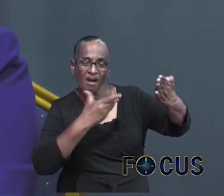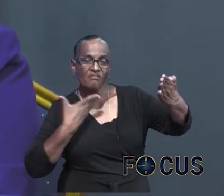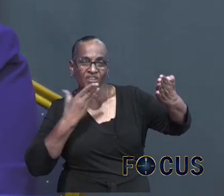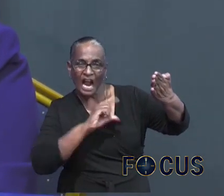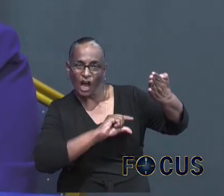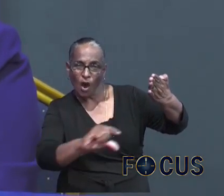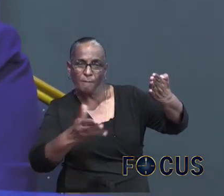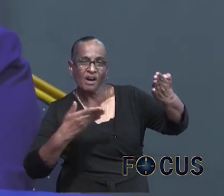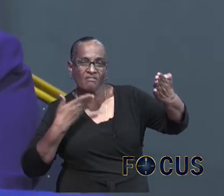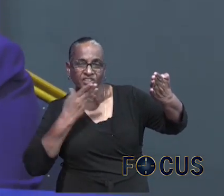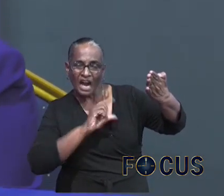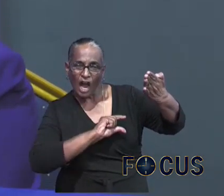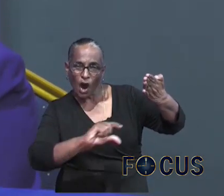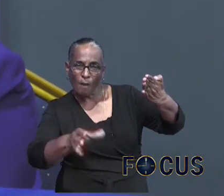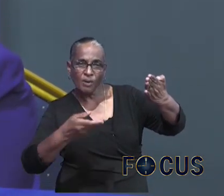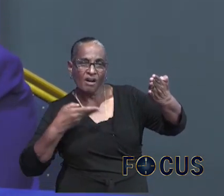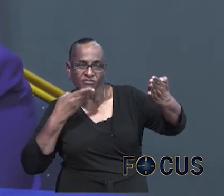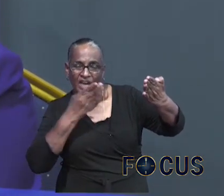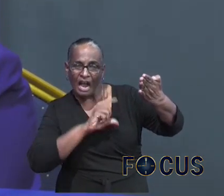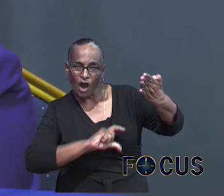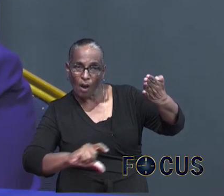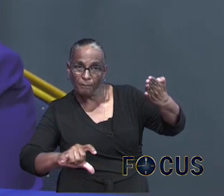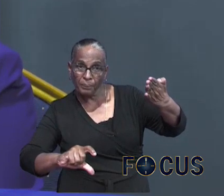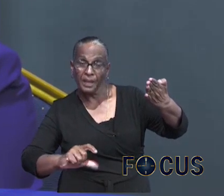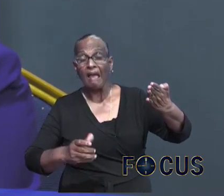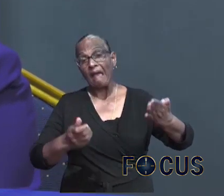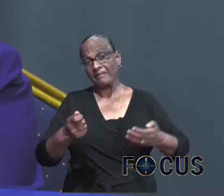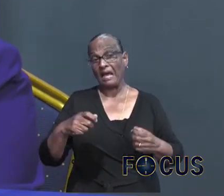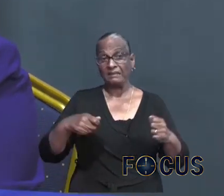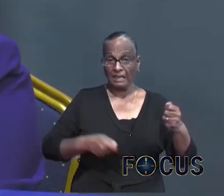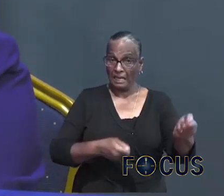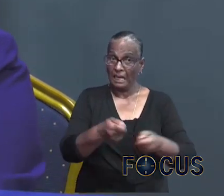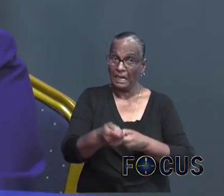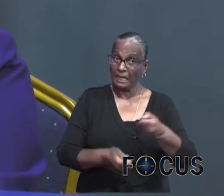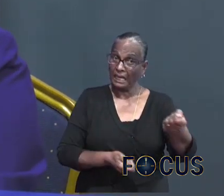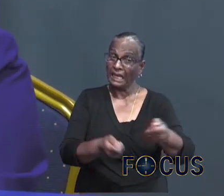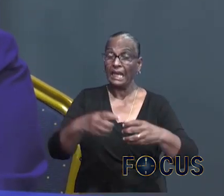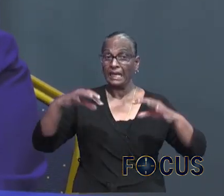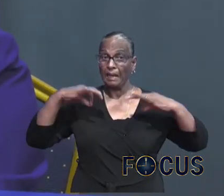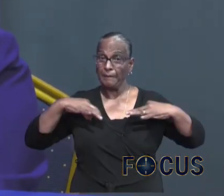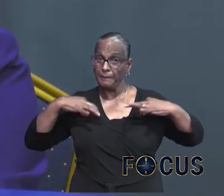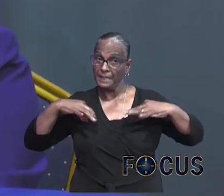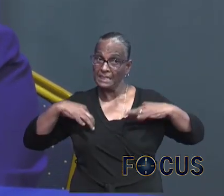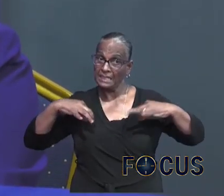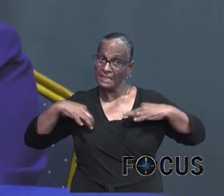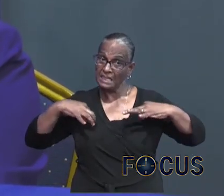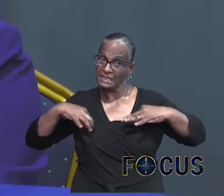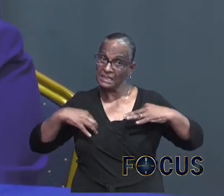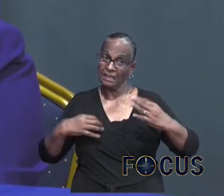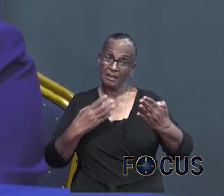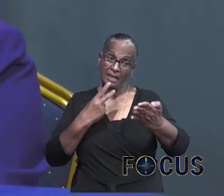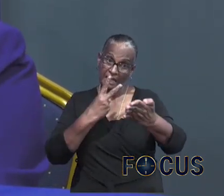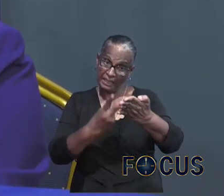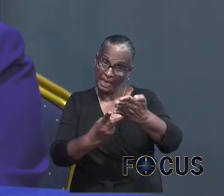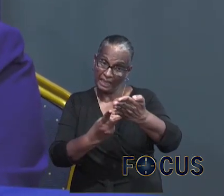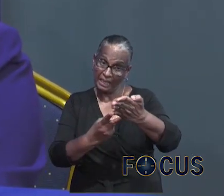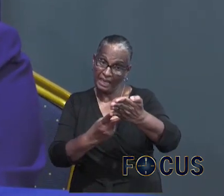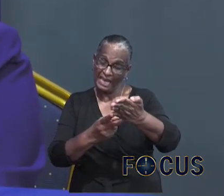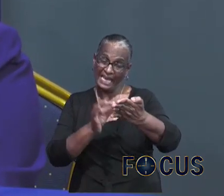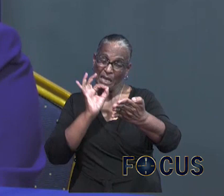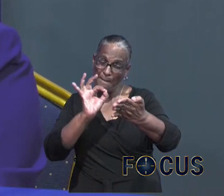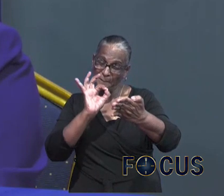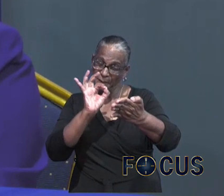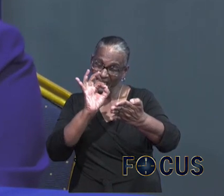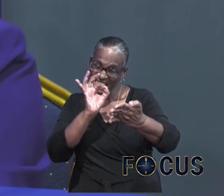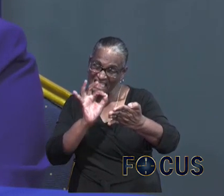doorgeven? En wanneer de mensen dan komen, de regering dan komt, dan kunnen zij dan ook gericht, behalve hun